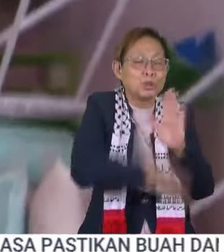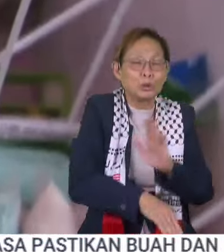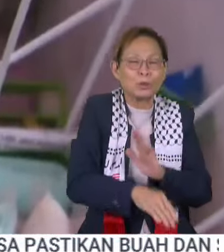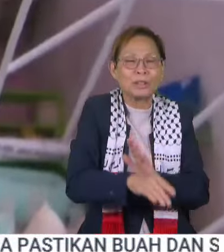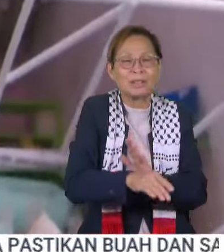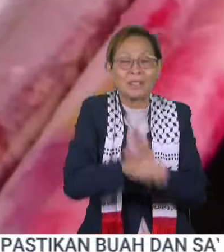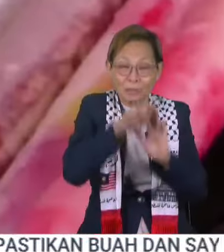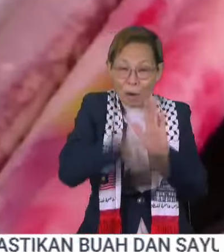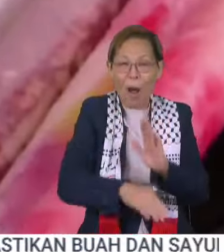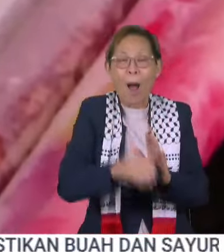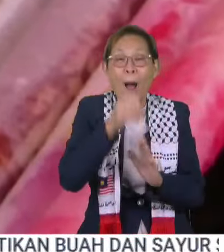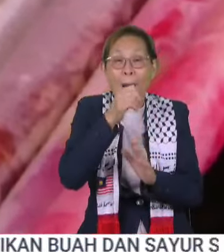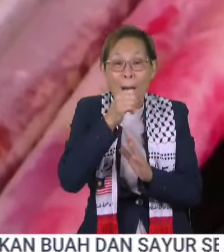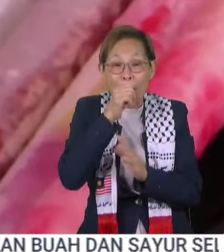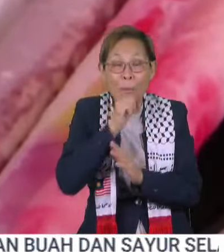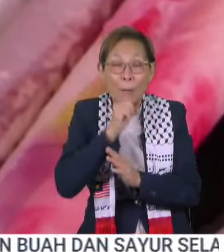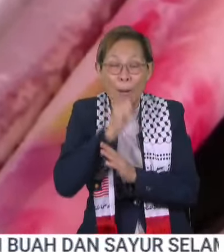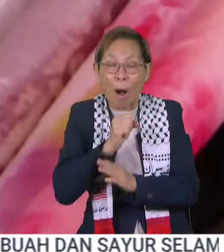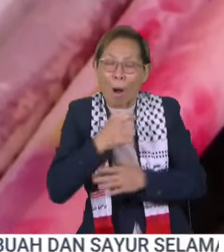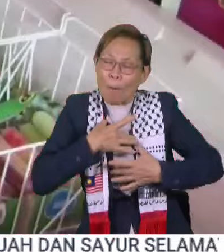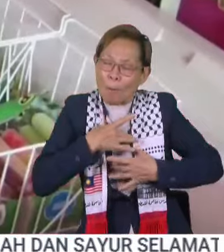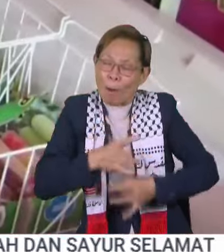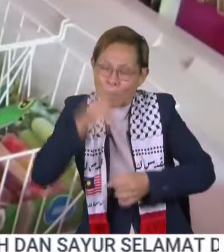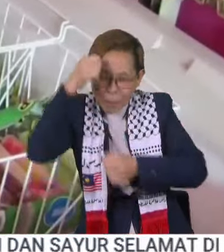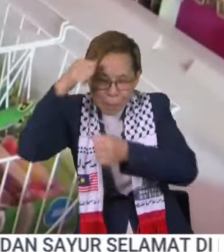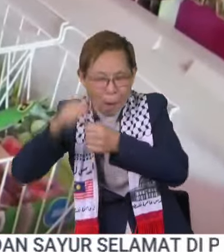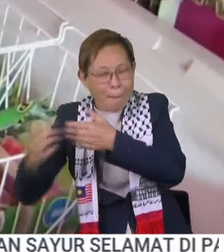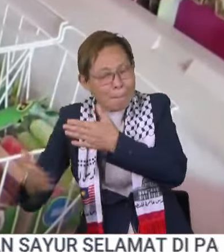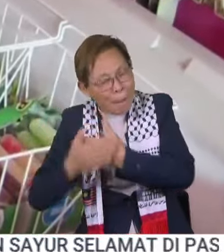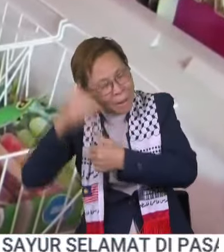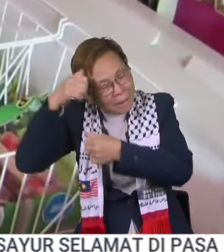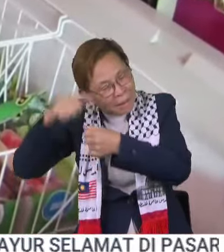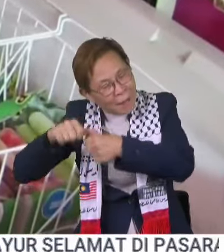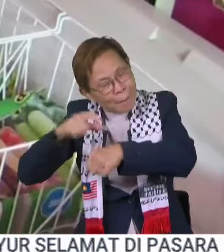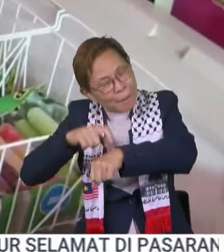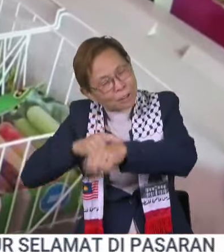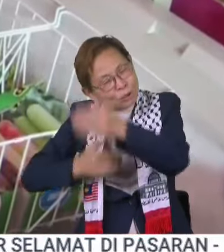makanan kegemaran rakyat ini juga mengembalikan nostalgia ketika kanak-kanak.